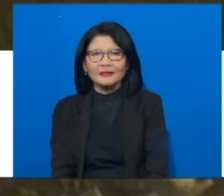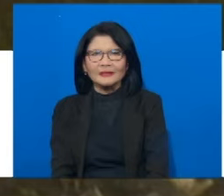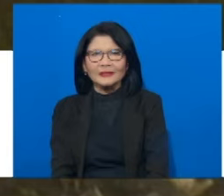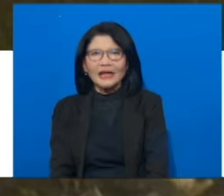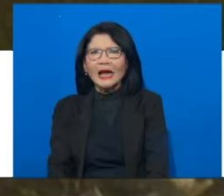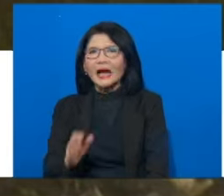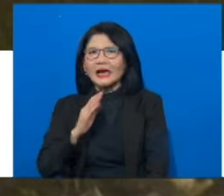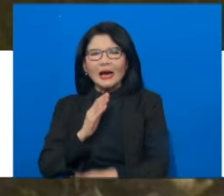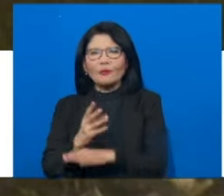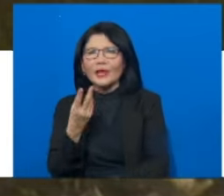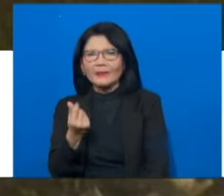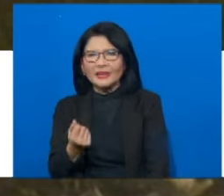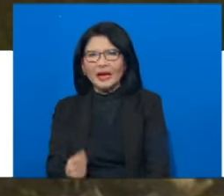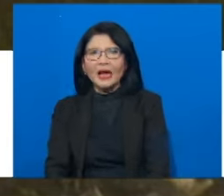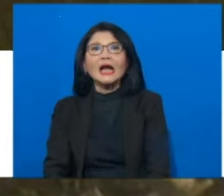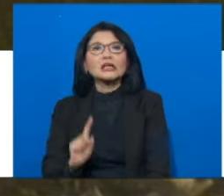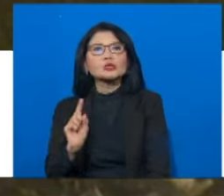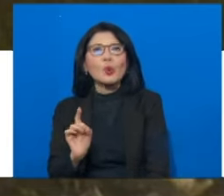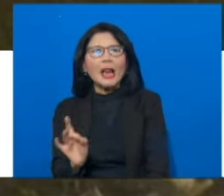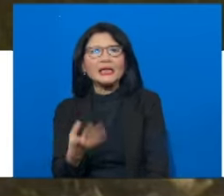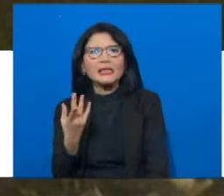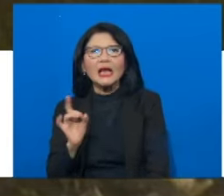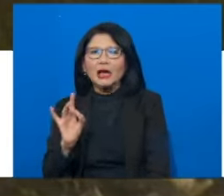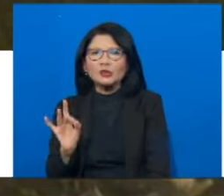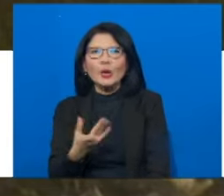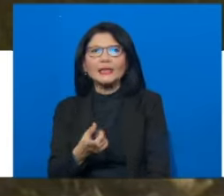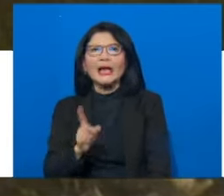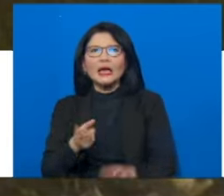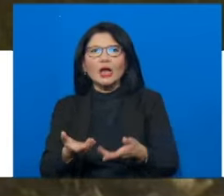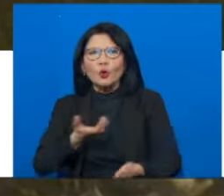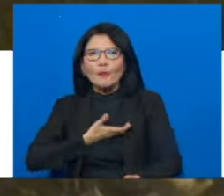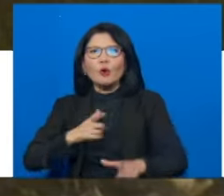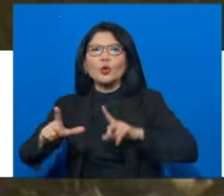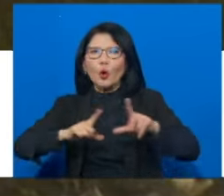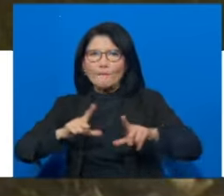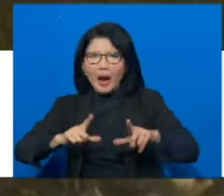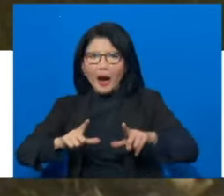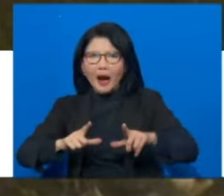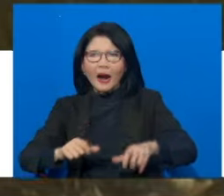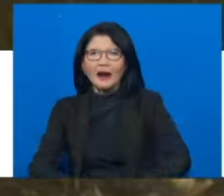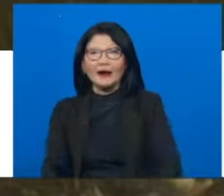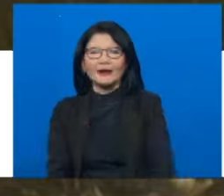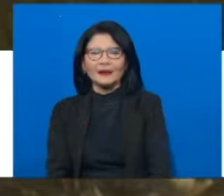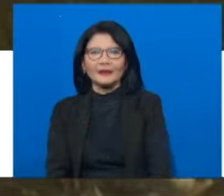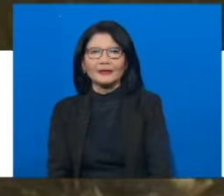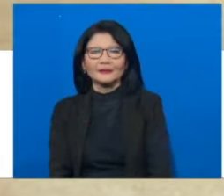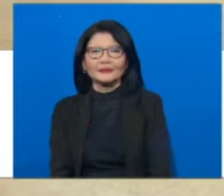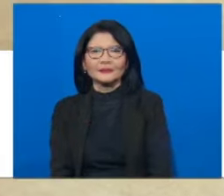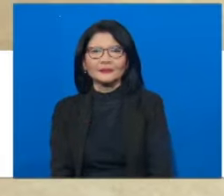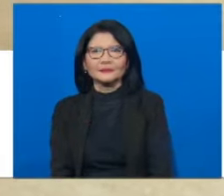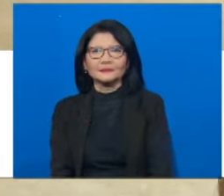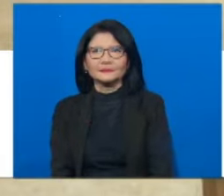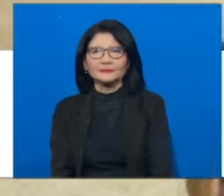meminta terkecuali kalau misalnya ee mau pertandingan itu beda lagi soalnya kan harus ada kos yang harus